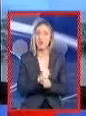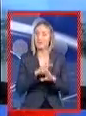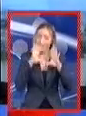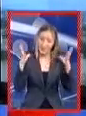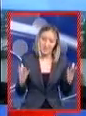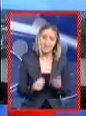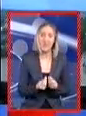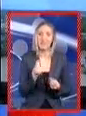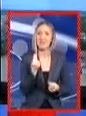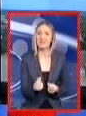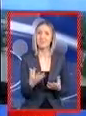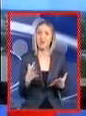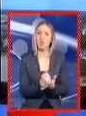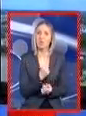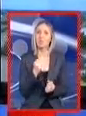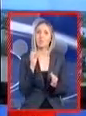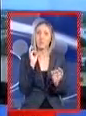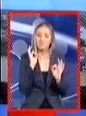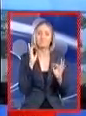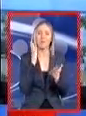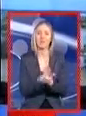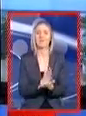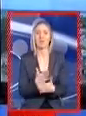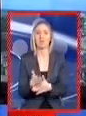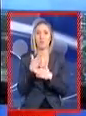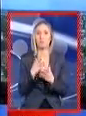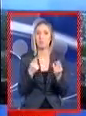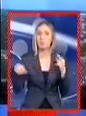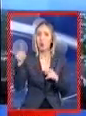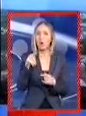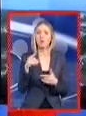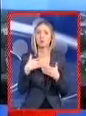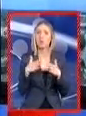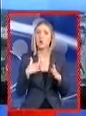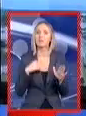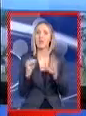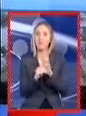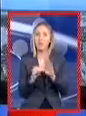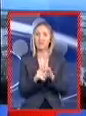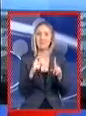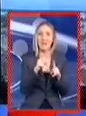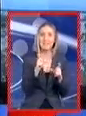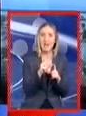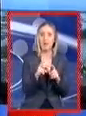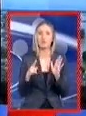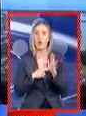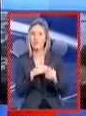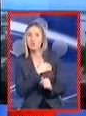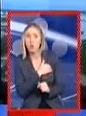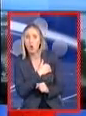da Srbija dobije adekvatnu pomoć. Mnogi su pokrenuli svoje fondacije, Dejan Stanković, Novak Đoković kroz svoju